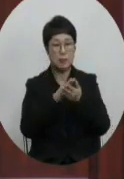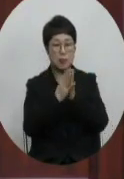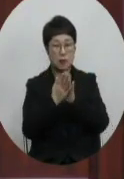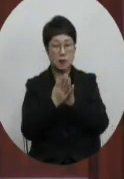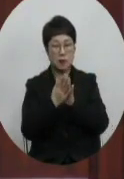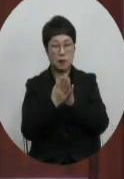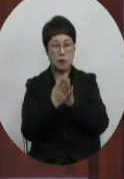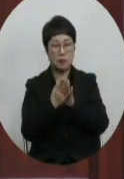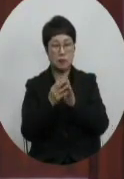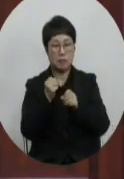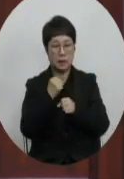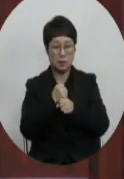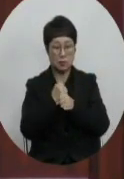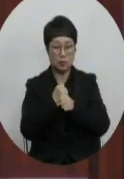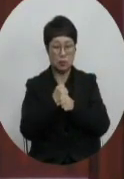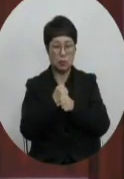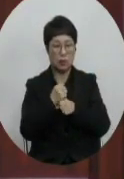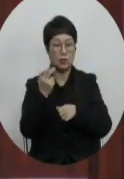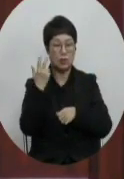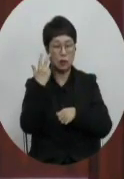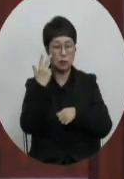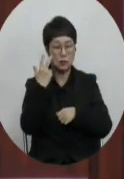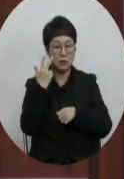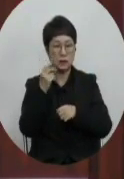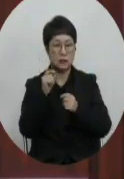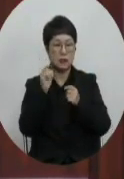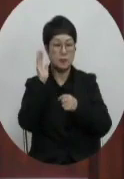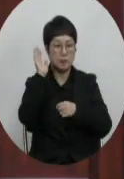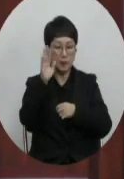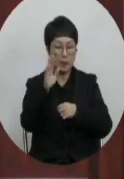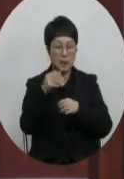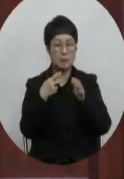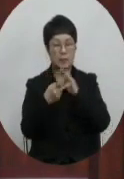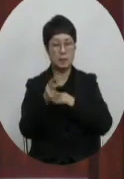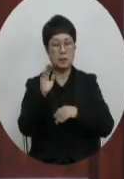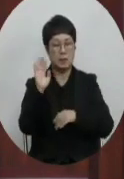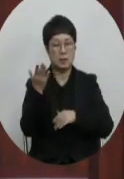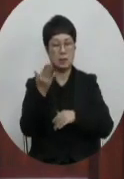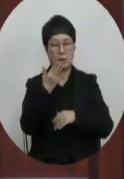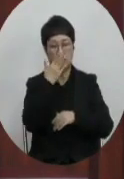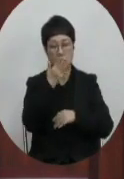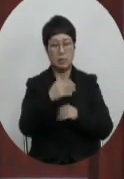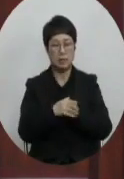탄생시키고 이것이 바로 우리 여주시 장기적 발전의 비전이 된다고 생각합니다.